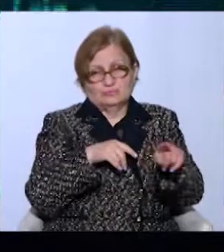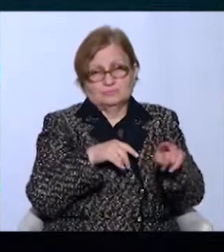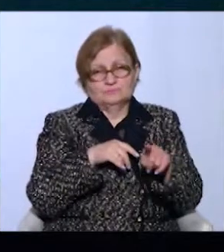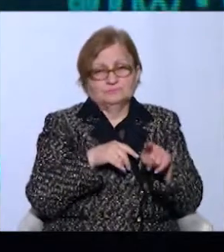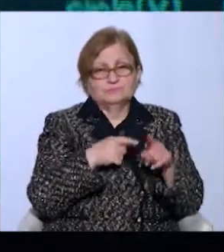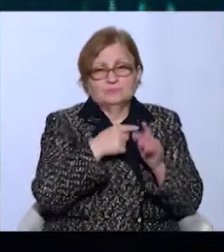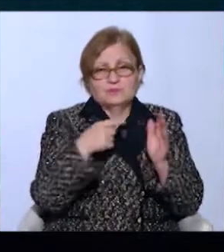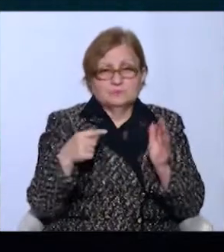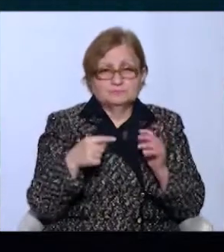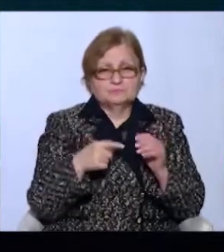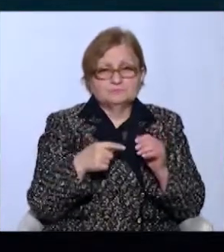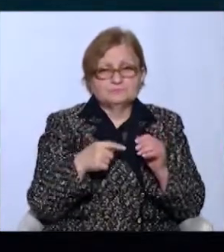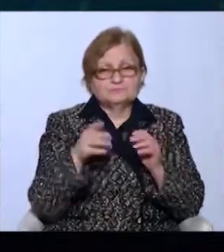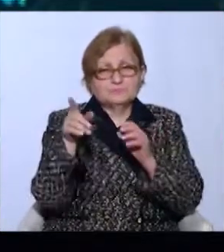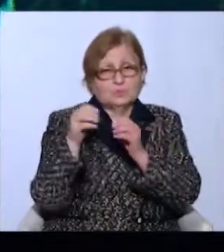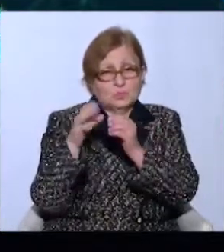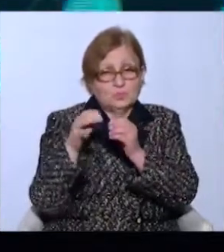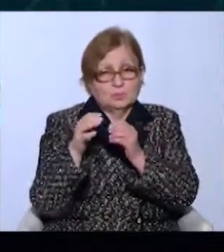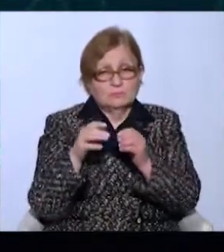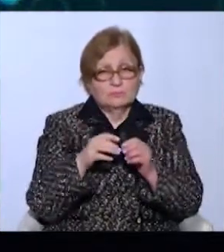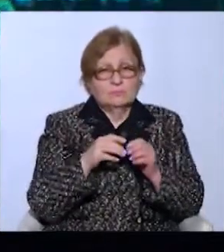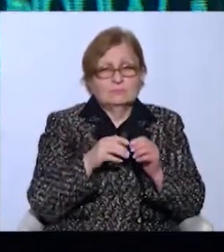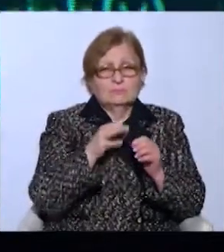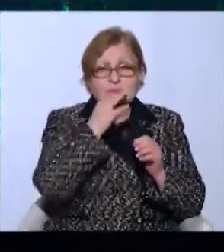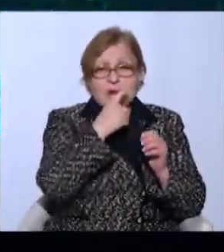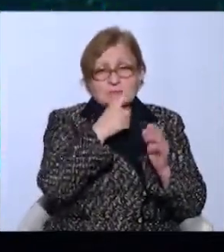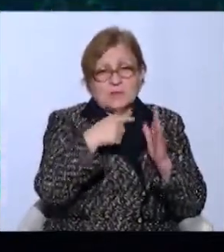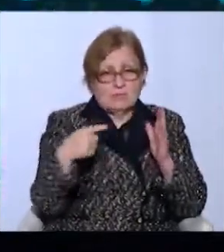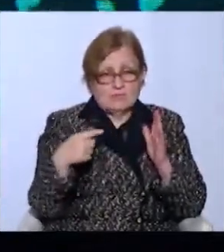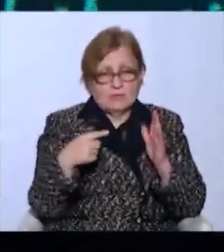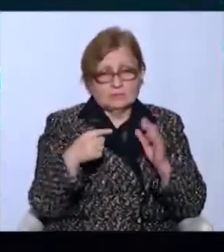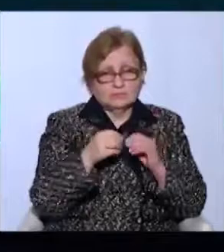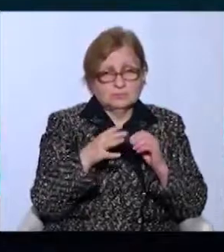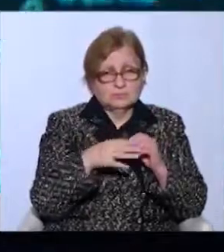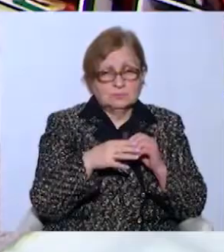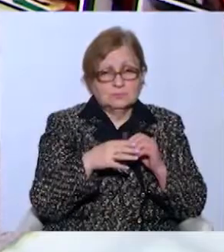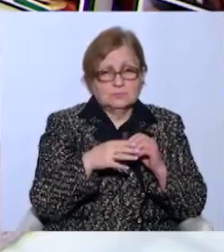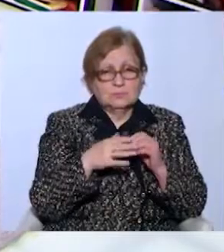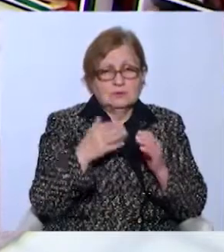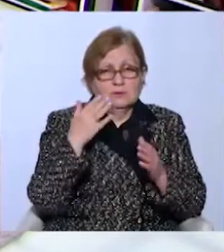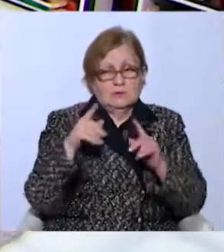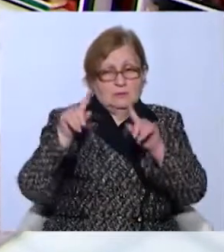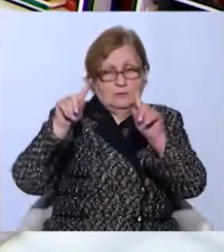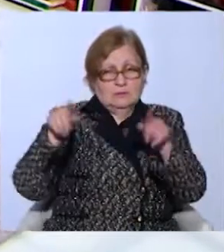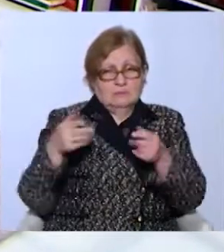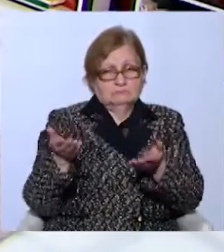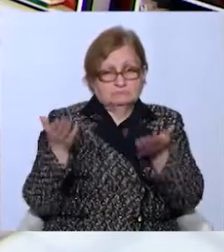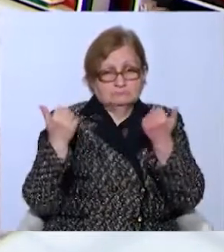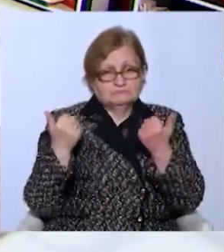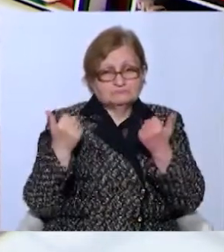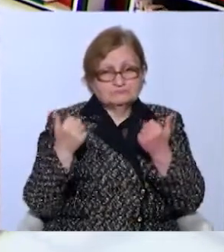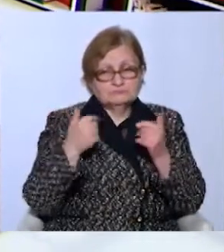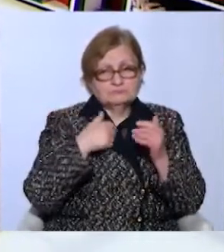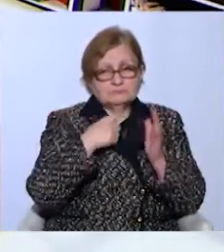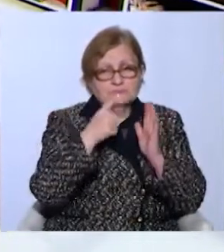შემდეგ აკლდება ხო ფრჩილში იქნებოდა 15 და ის მაგრამ მე რომ ეს ფრჩხილები მოხსნა, ანუ მე 100 მაგ და